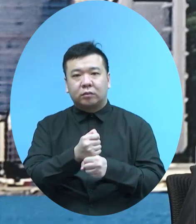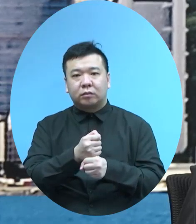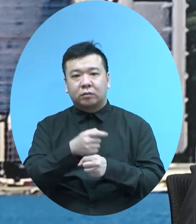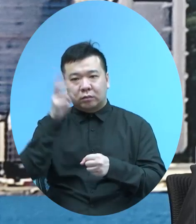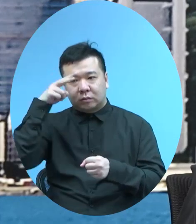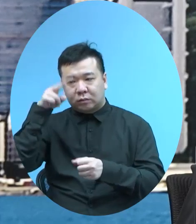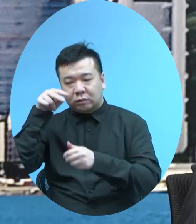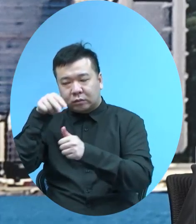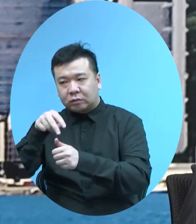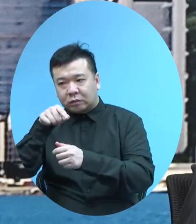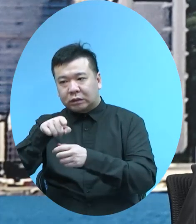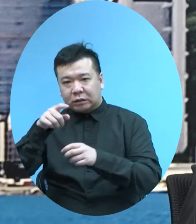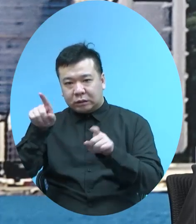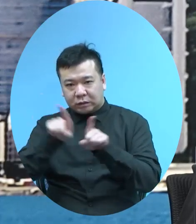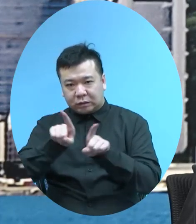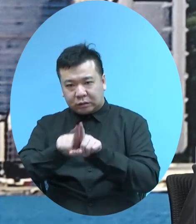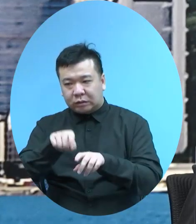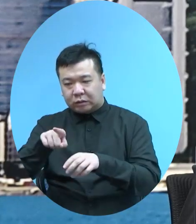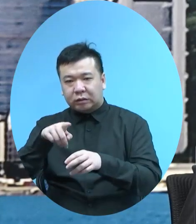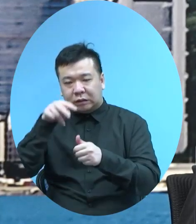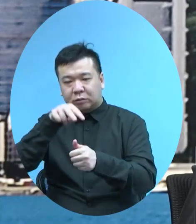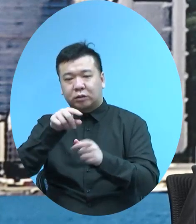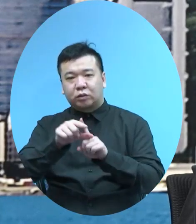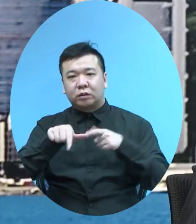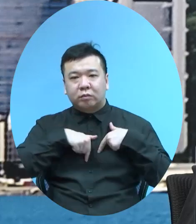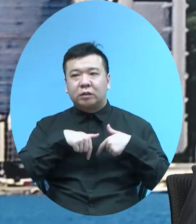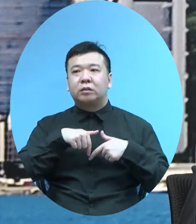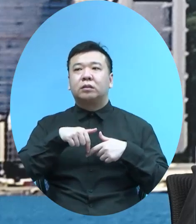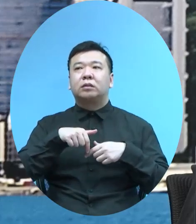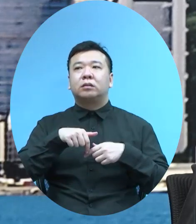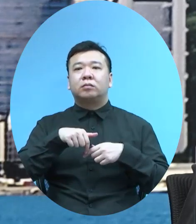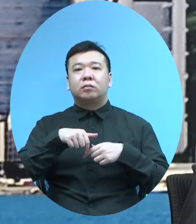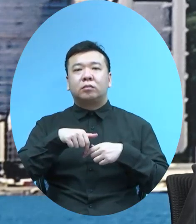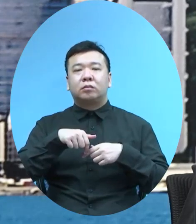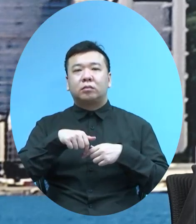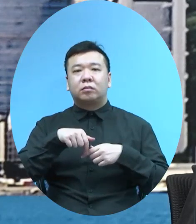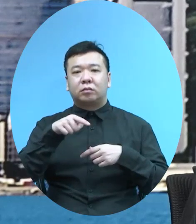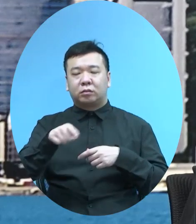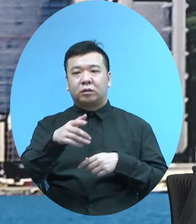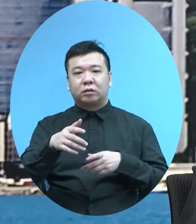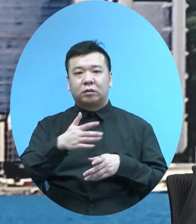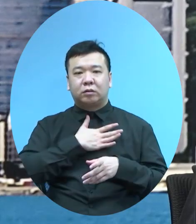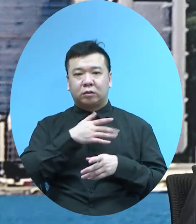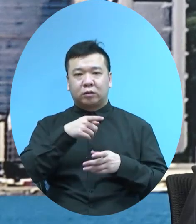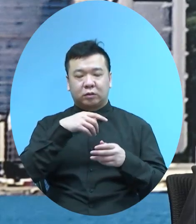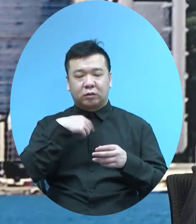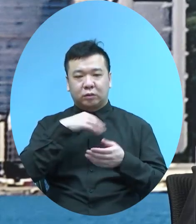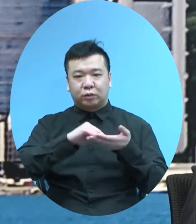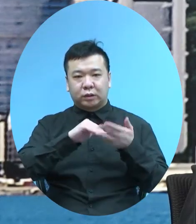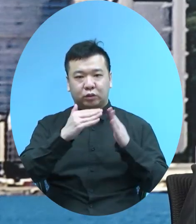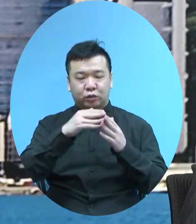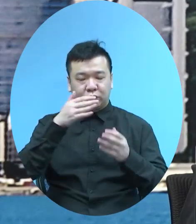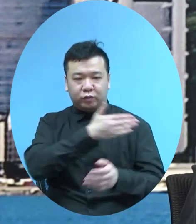密接觸者嗰啲隔離營咯，嚇，即係嗰啲檢疫中心。咁因為嗰啲就係由我哋幫手睇住嘅。